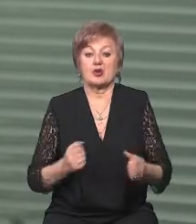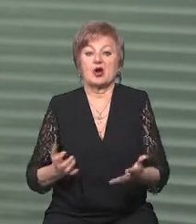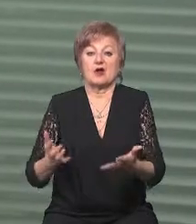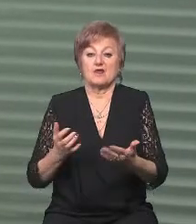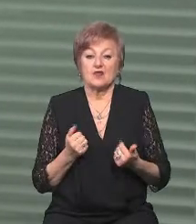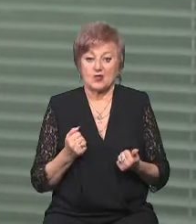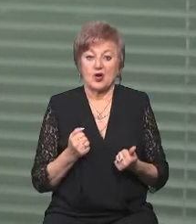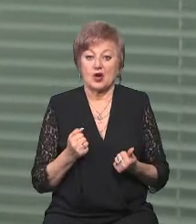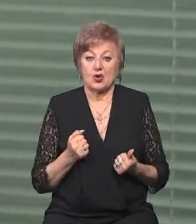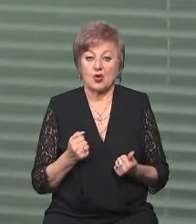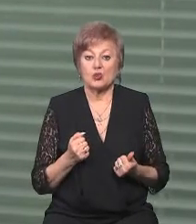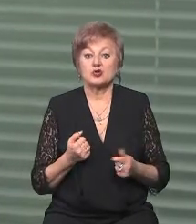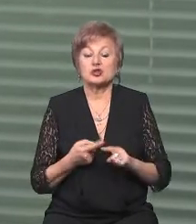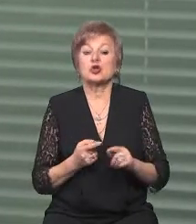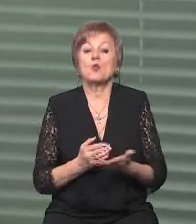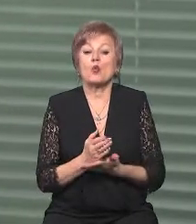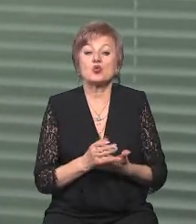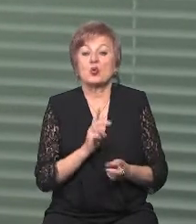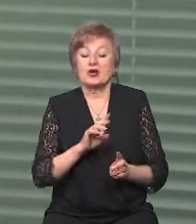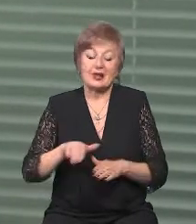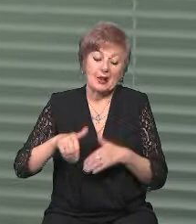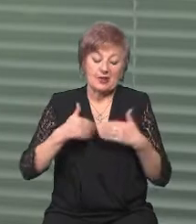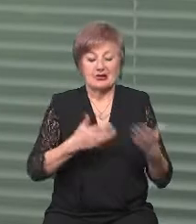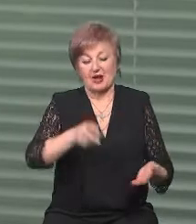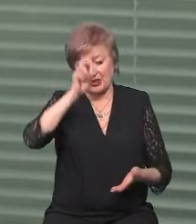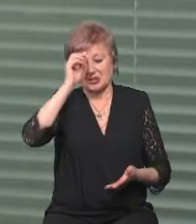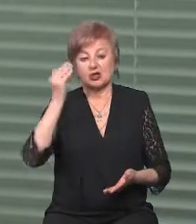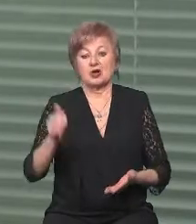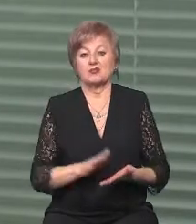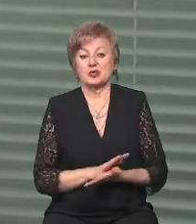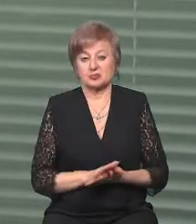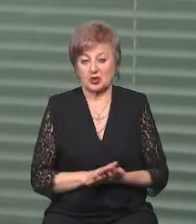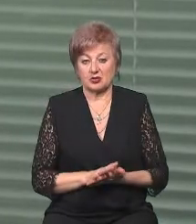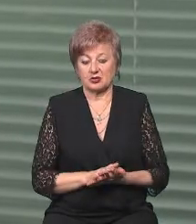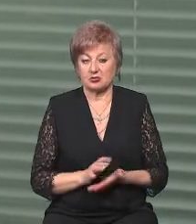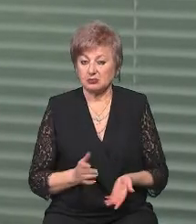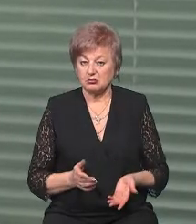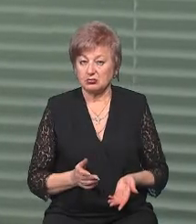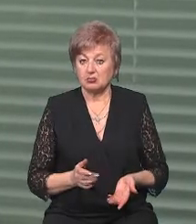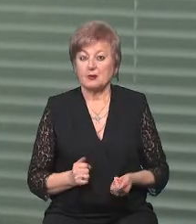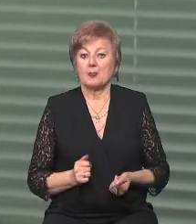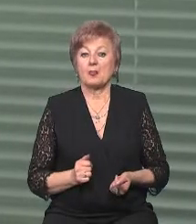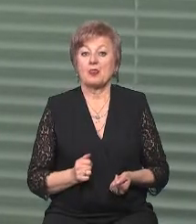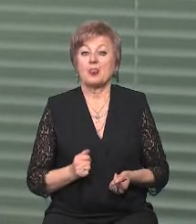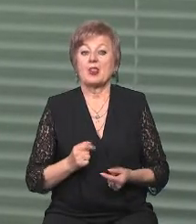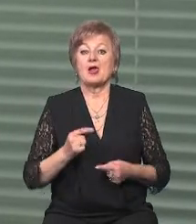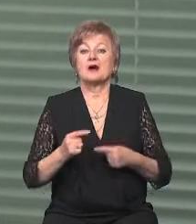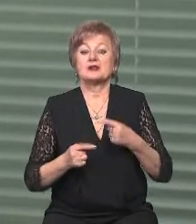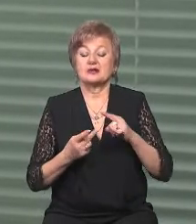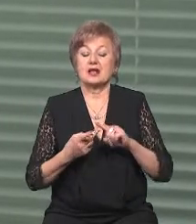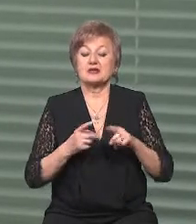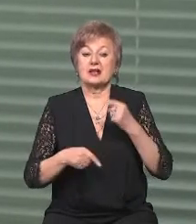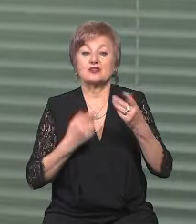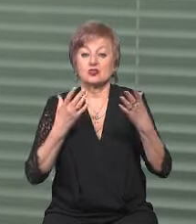весь спектр тих послуг, які пропонує держава, і заклад первинної медицини. На сьогоднішній день ми